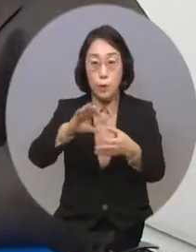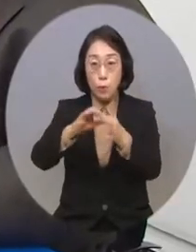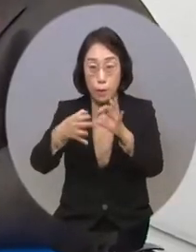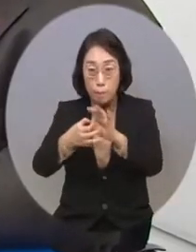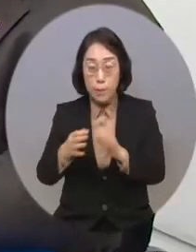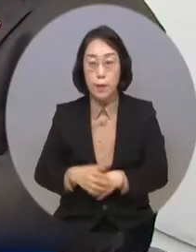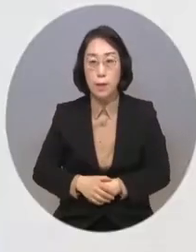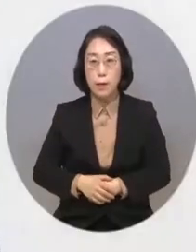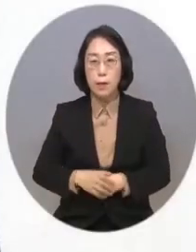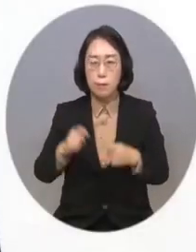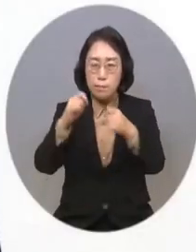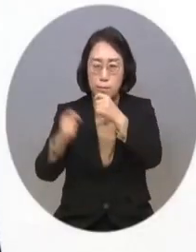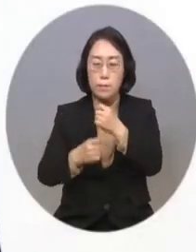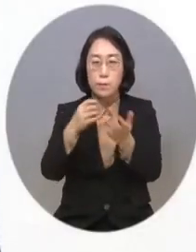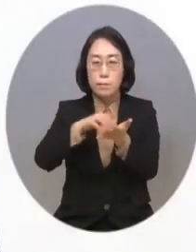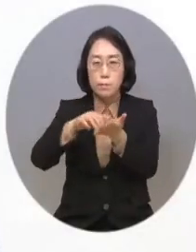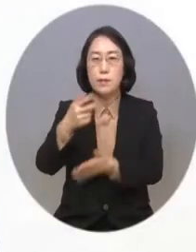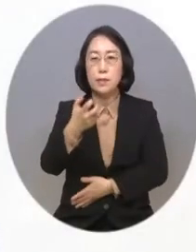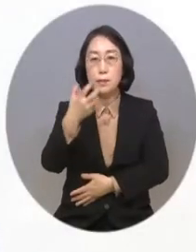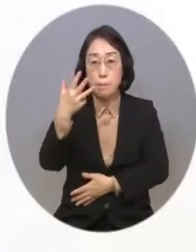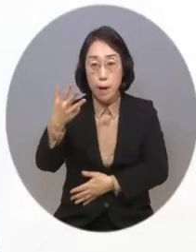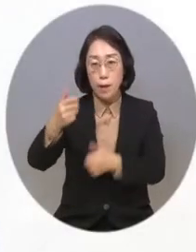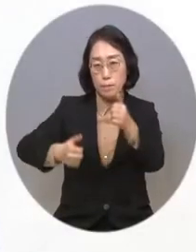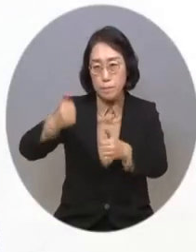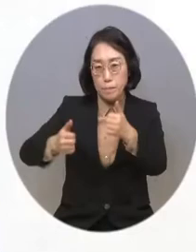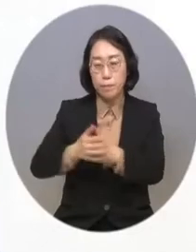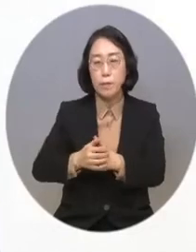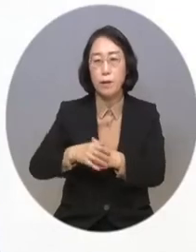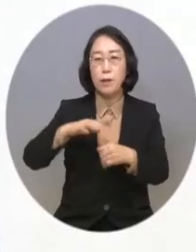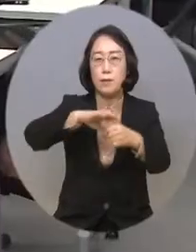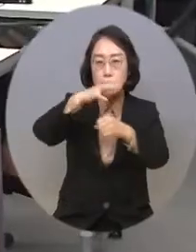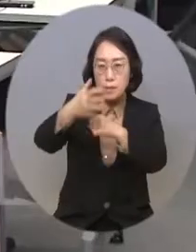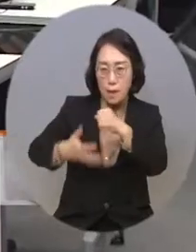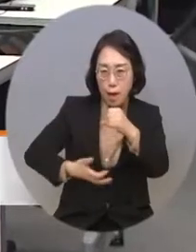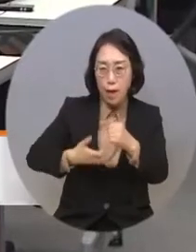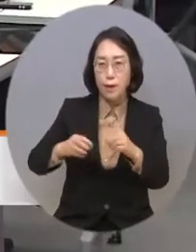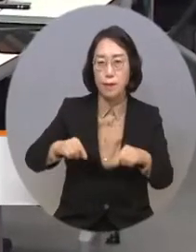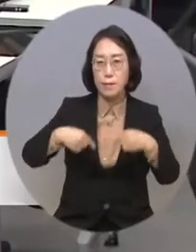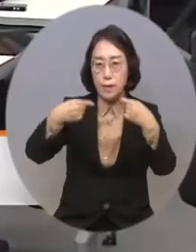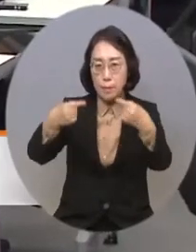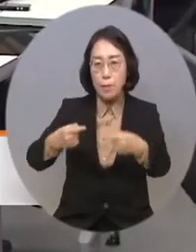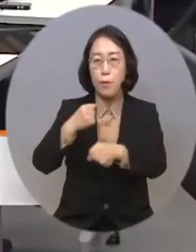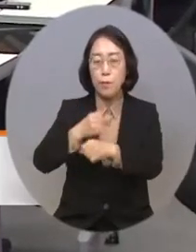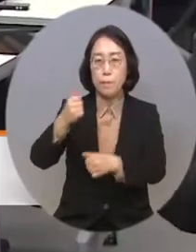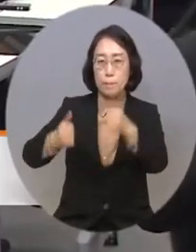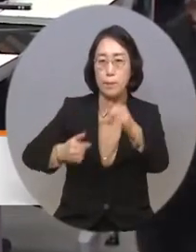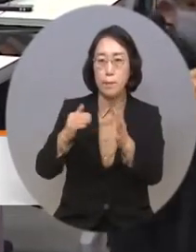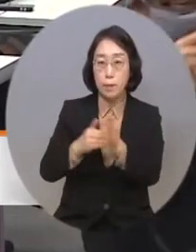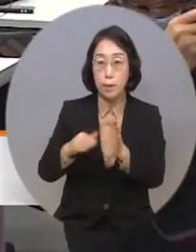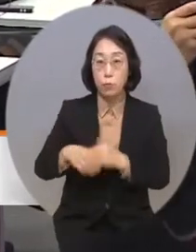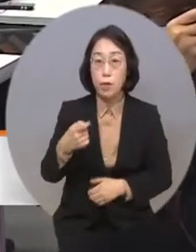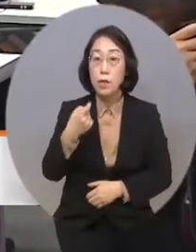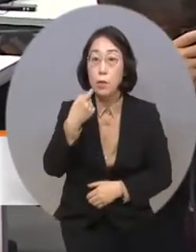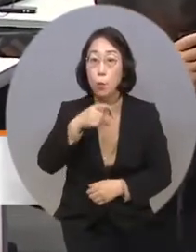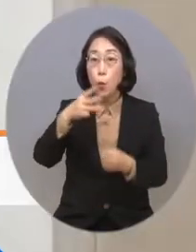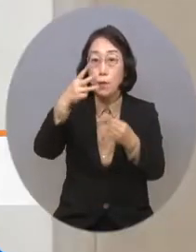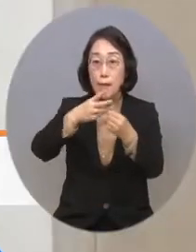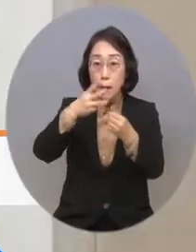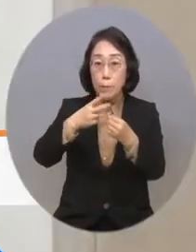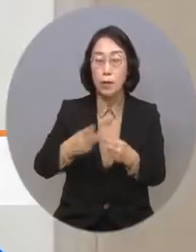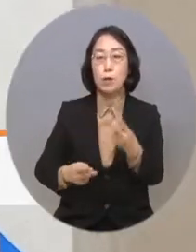세부 종목에서 전 세계 선수들의 열띤 승부가 펼쳐집니다. 우기 대표팀은 동메달 2개를 목표로 경쟁에